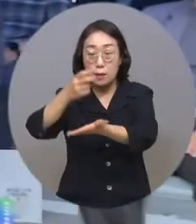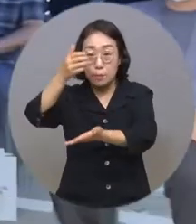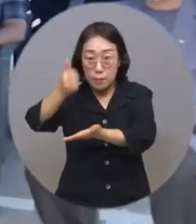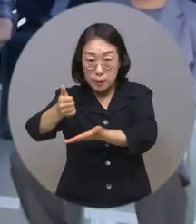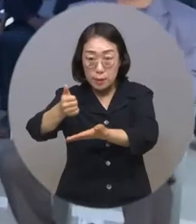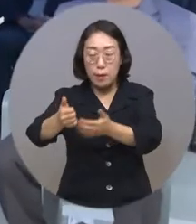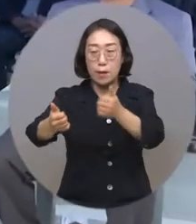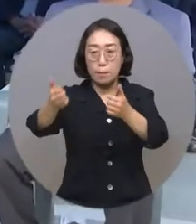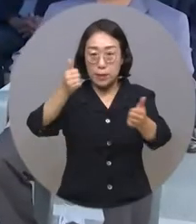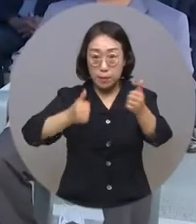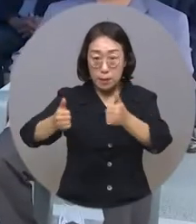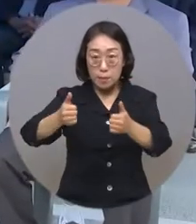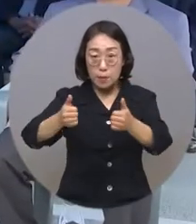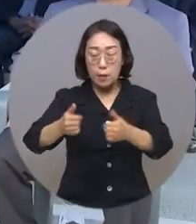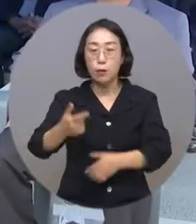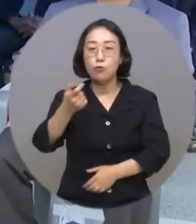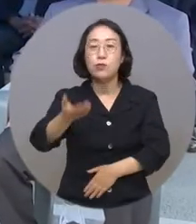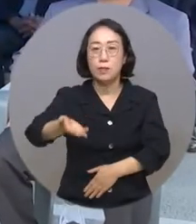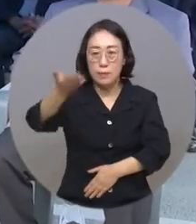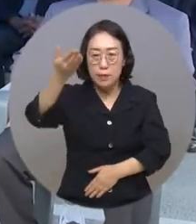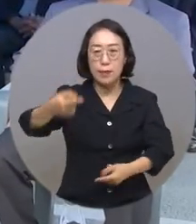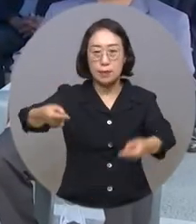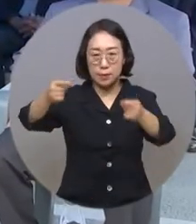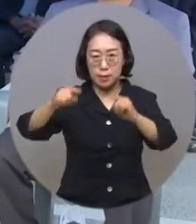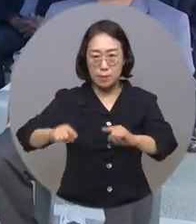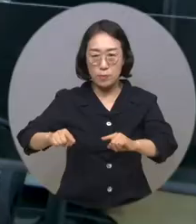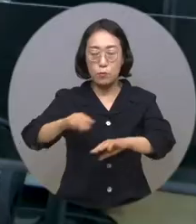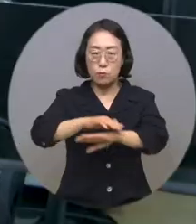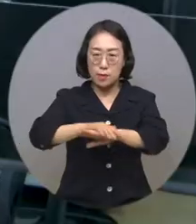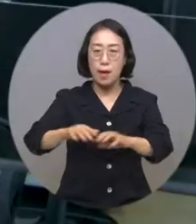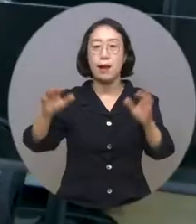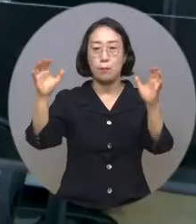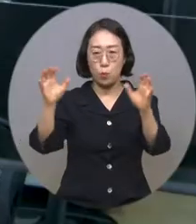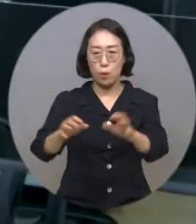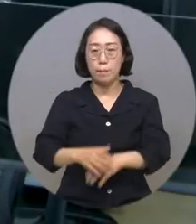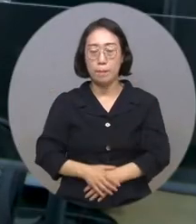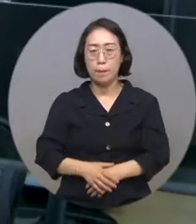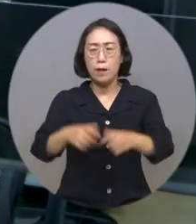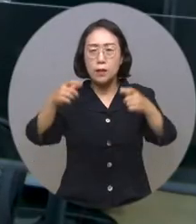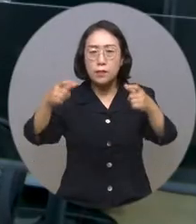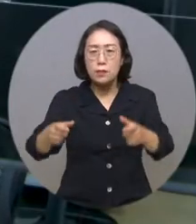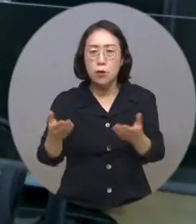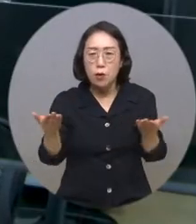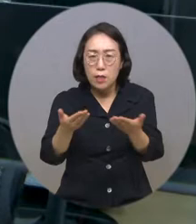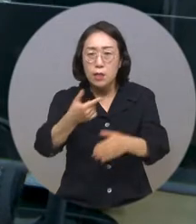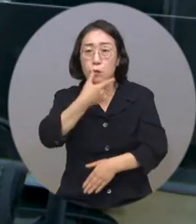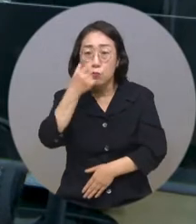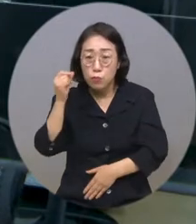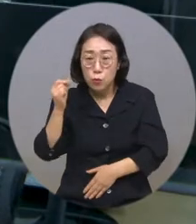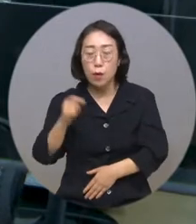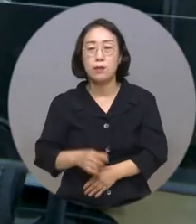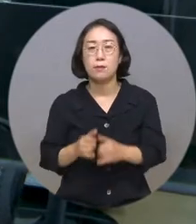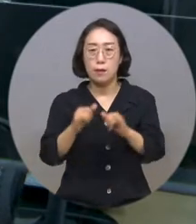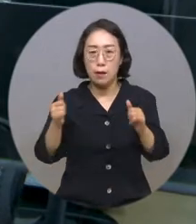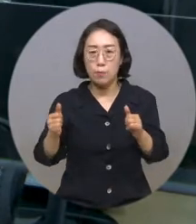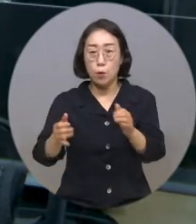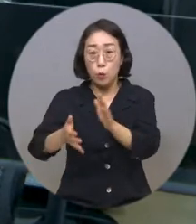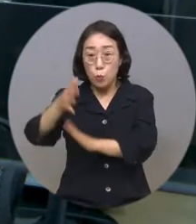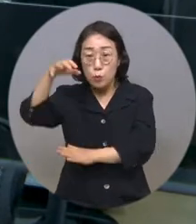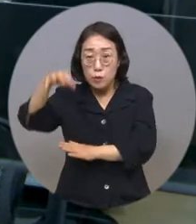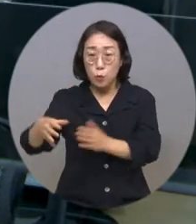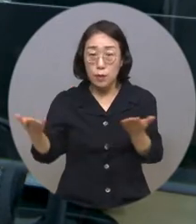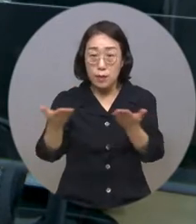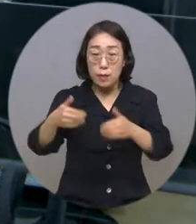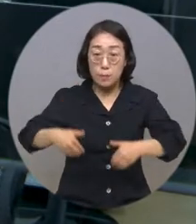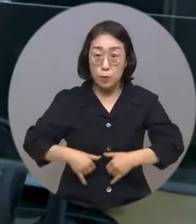참석한 가운데 성황리에 진행되었습니다. 지역 내 일손 부족 농가와 도시구직자의 일자리 창출